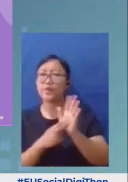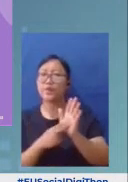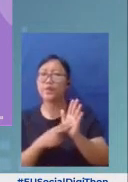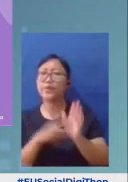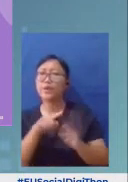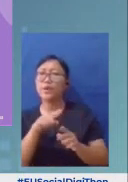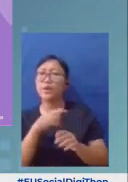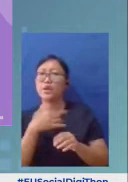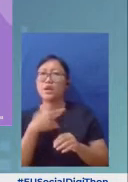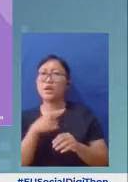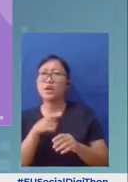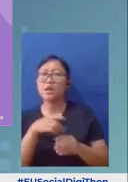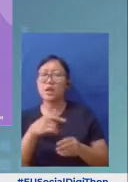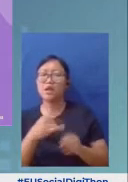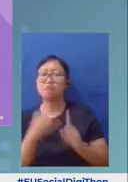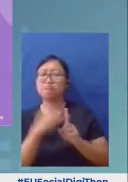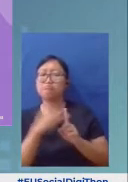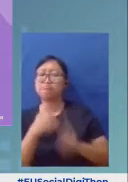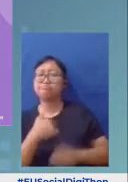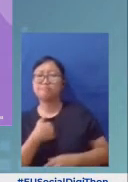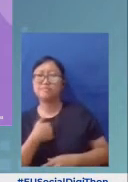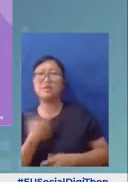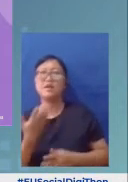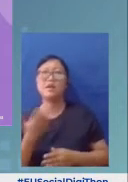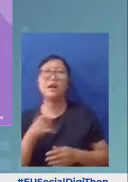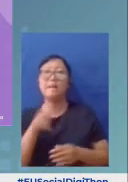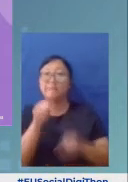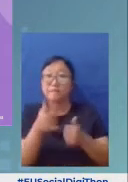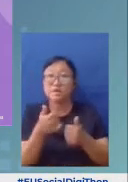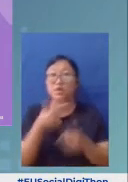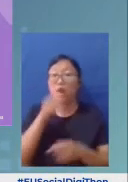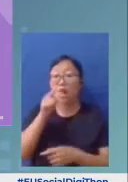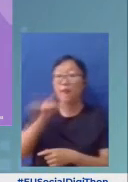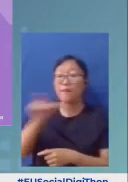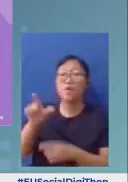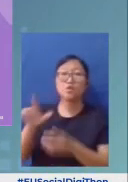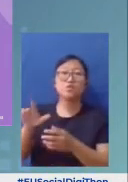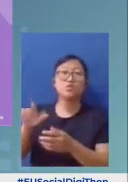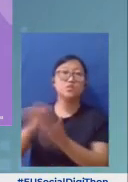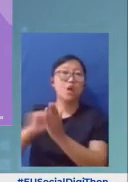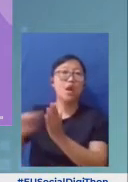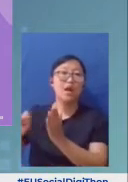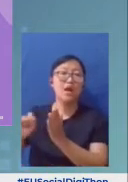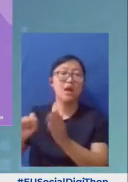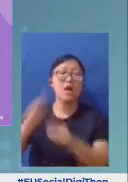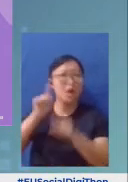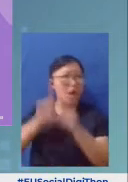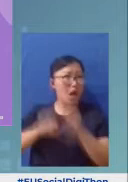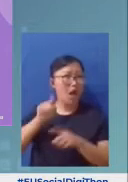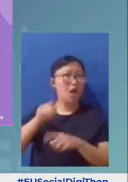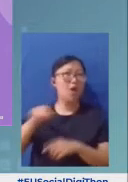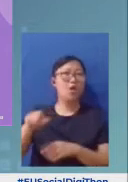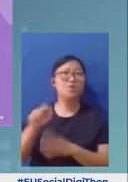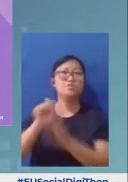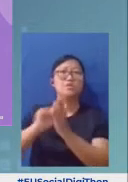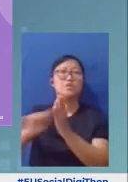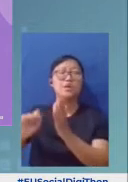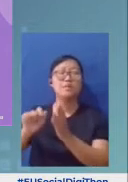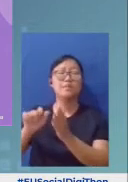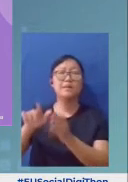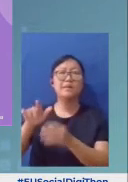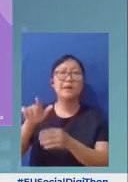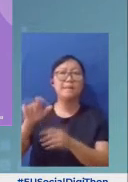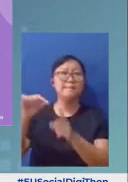gitu ya. Jadi sekolah bisa bekerja sama, terutama ketika pelaku-pelakunya itu juga berada di sekolah, supaya